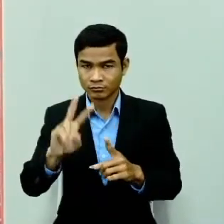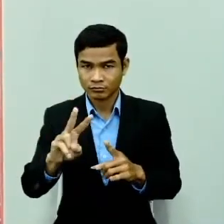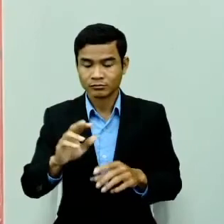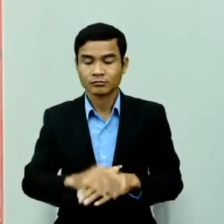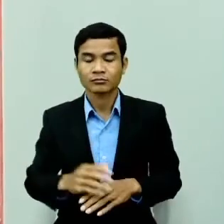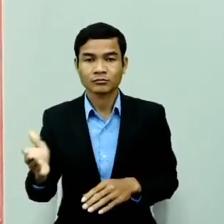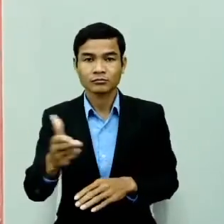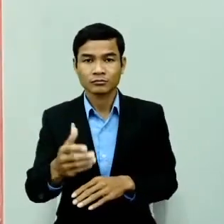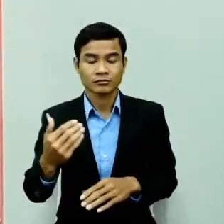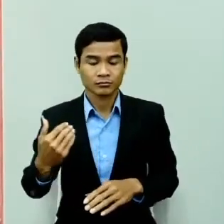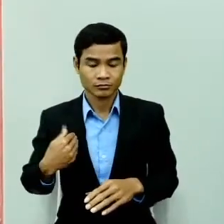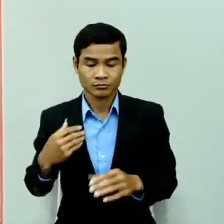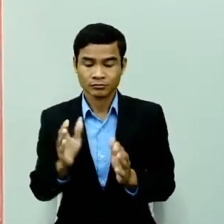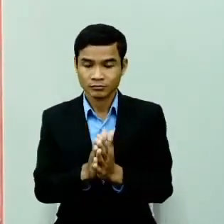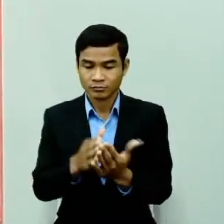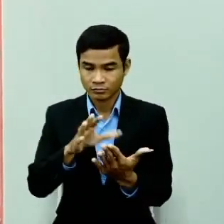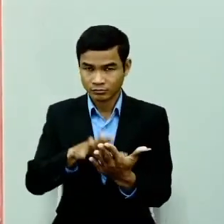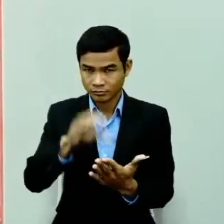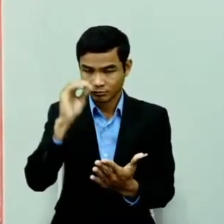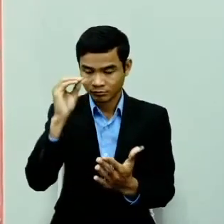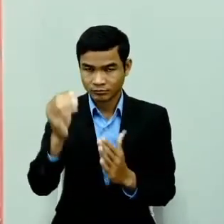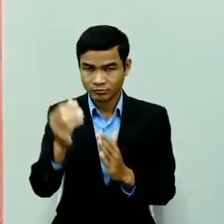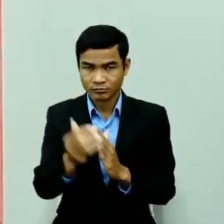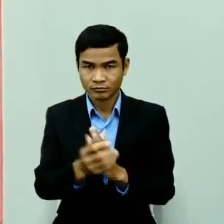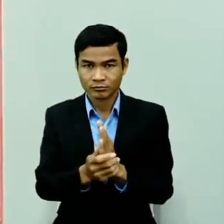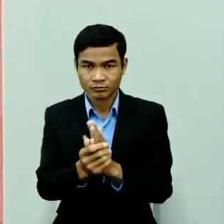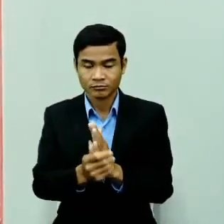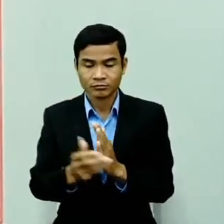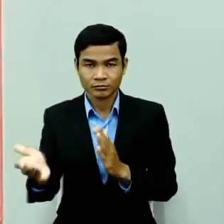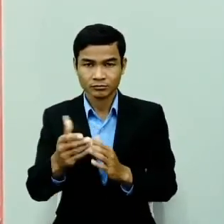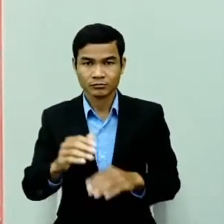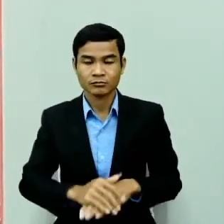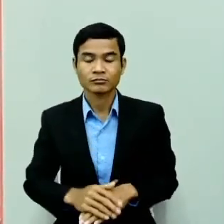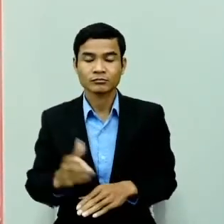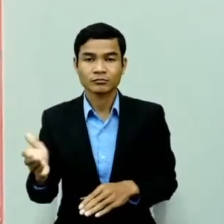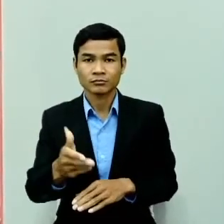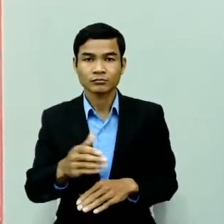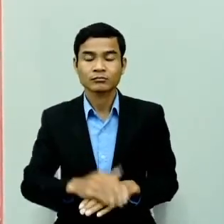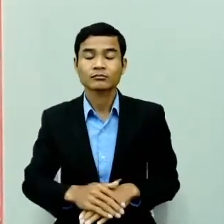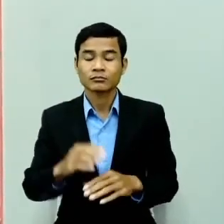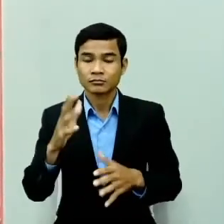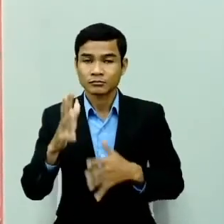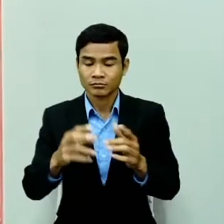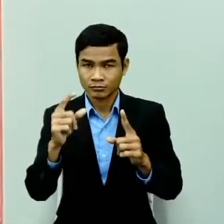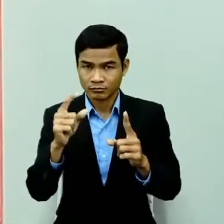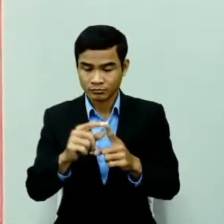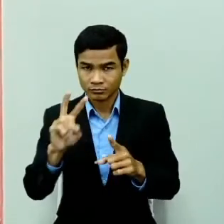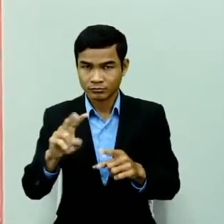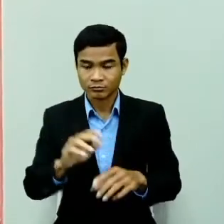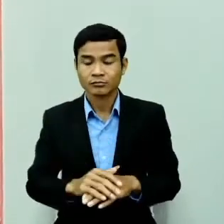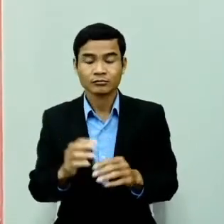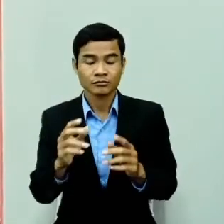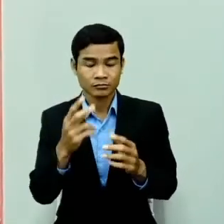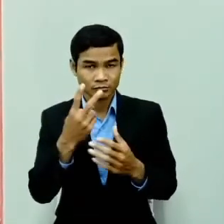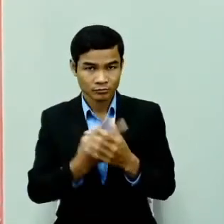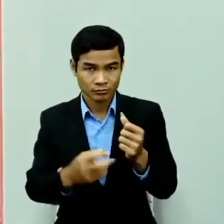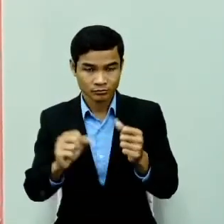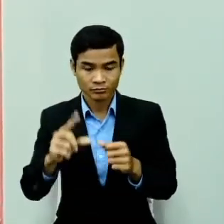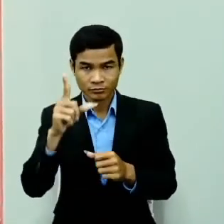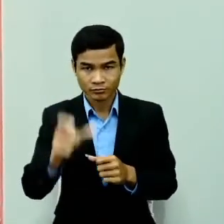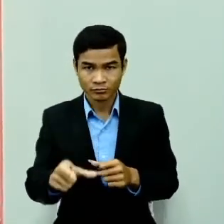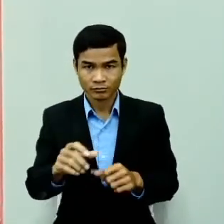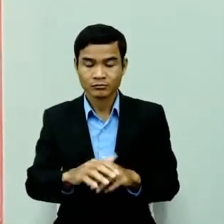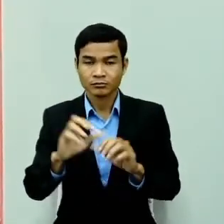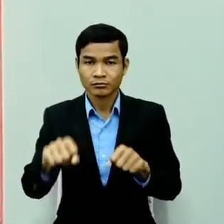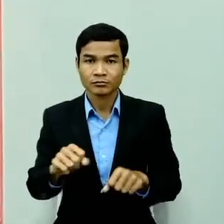nông. Miên nơi khăn nông sẽ phải sạc xa cô rồi bác con. Chà cứ dương ăn tiếng tí. Cứ ăn chị đại cô mình lại chẳng ơn mình lại tiếp